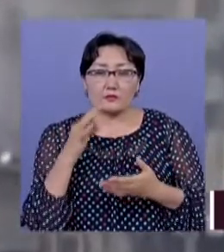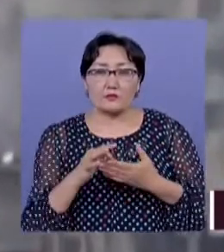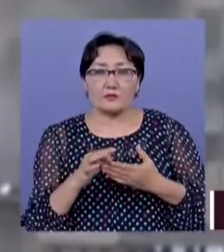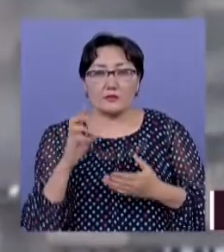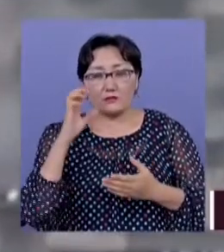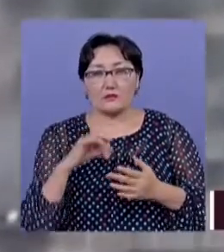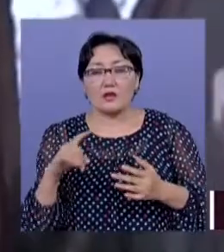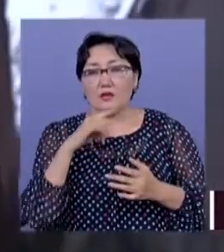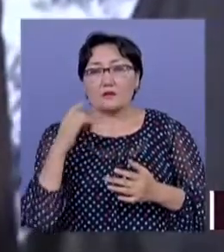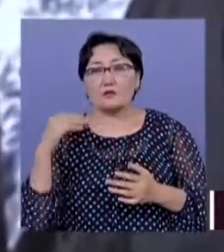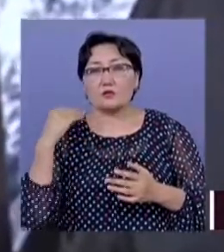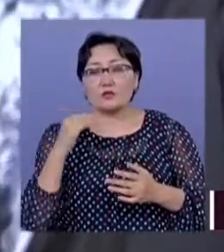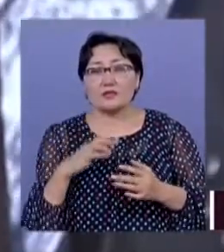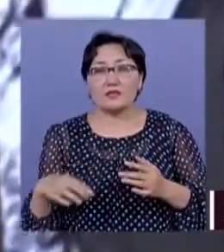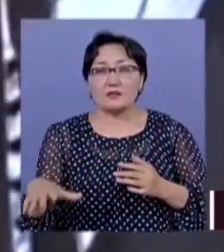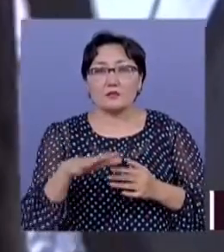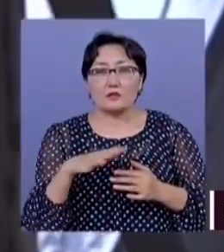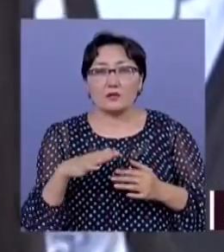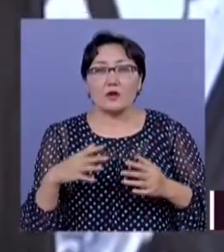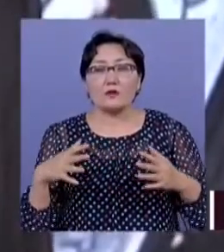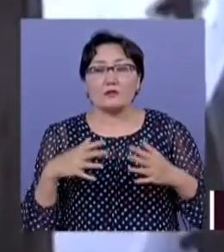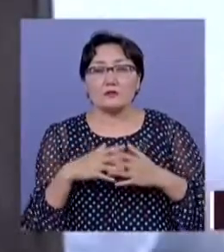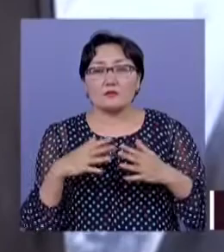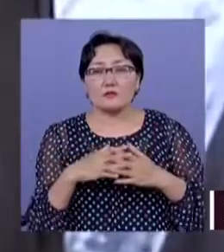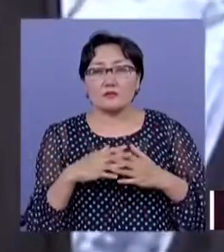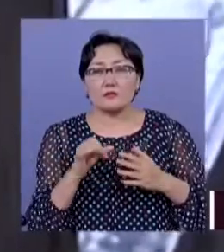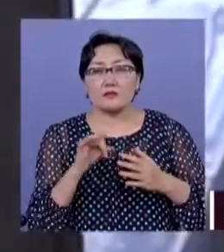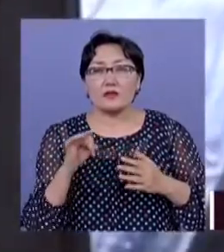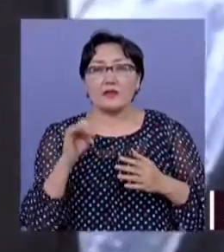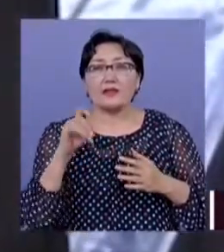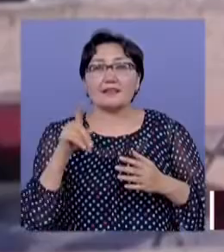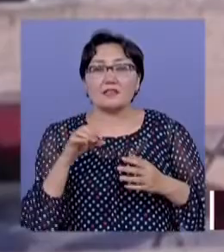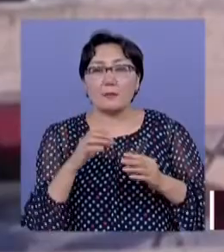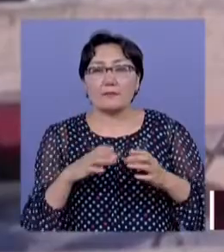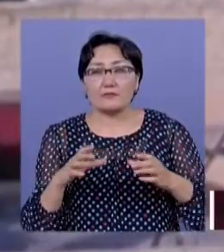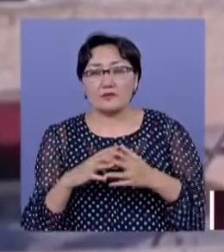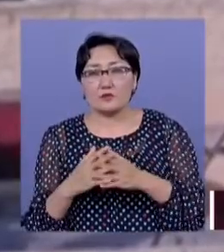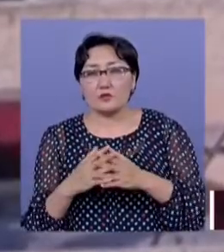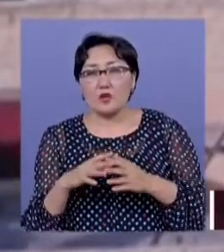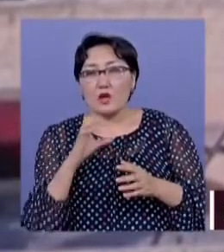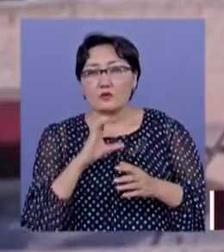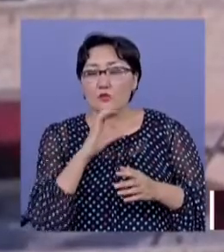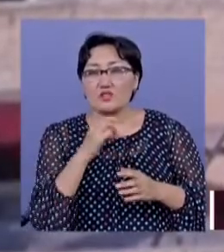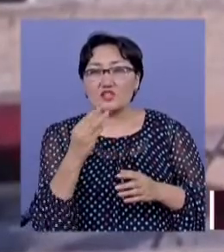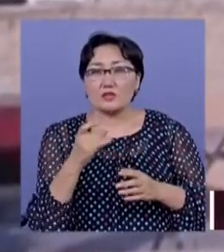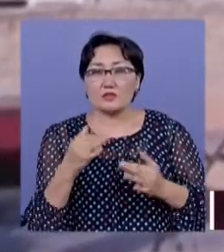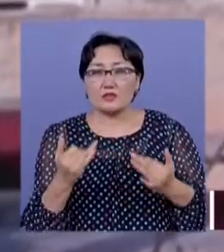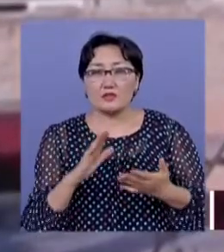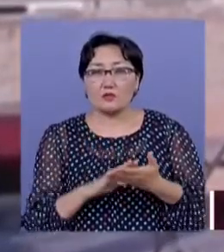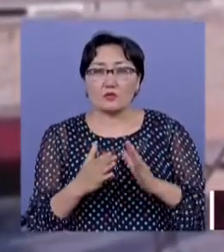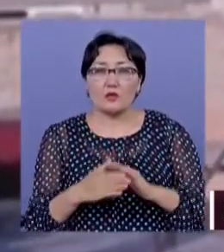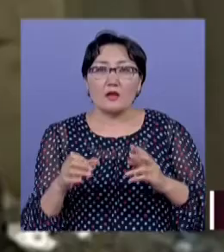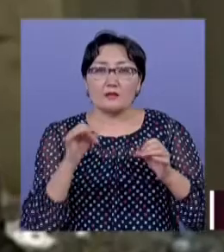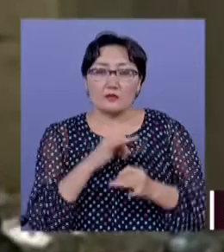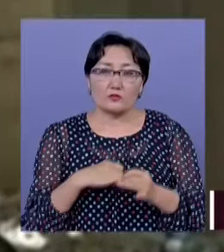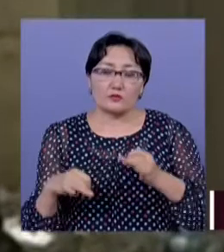Иран, Ресей, Түркия елдері Қан майдандағы, әсіресе Идли провинциясы мен елдің солтүстік шығысындағы қазіргі ахуалды талқыға